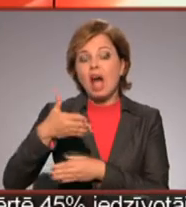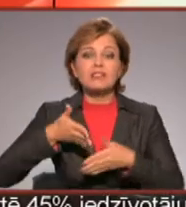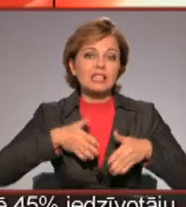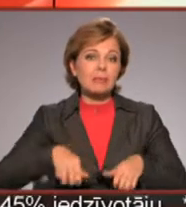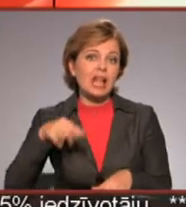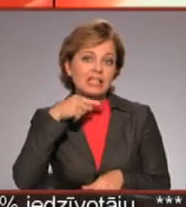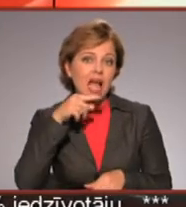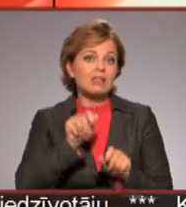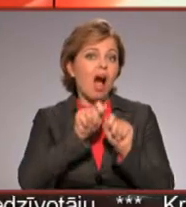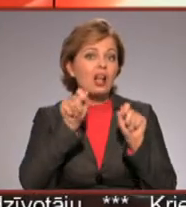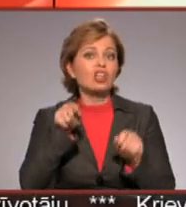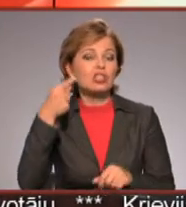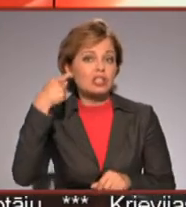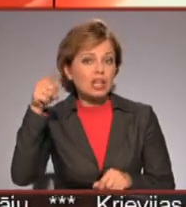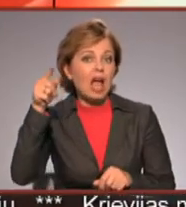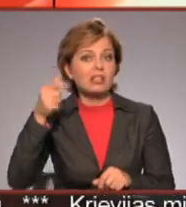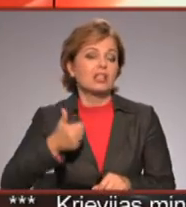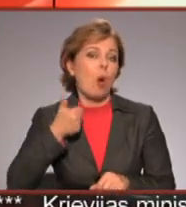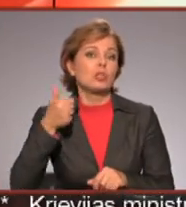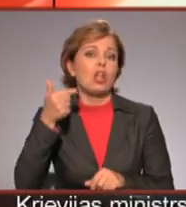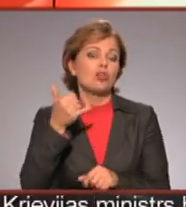idejas daudzināšanas tūri, stāsta Vidzemes kolēģi.